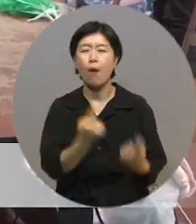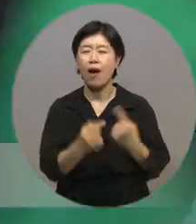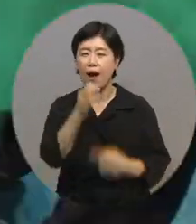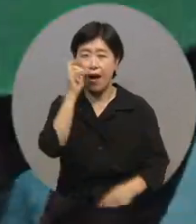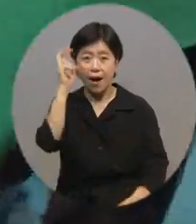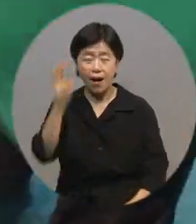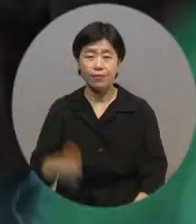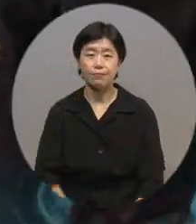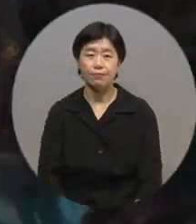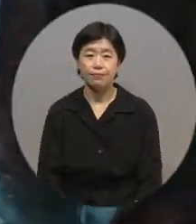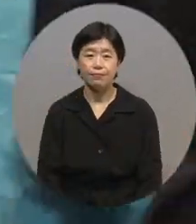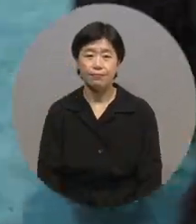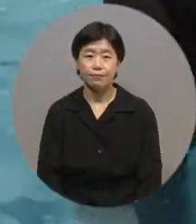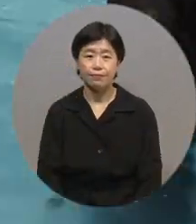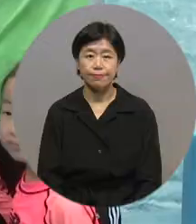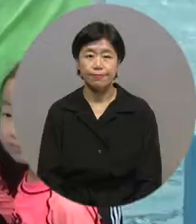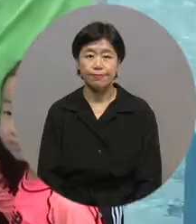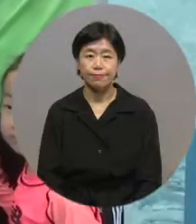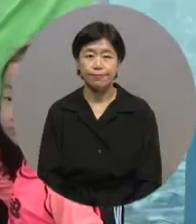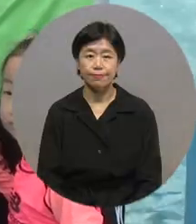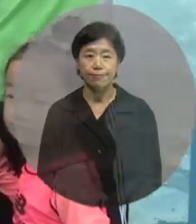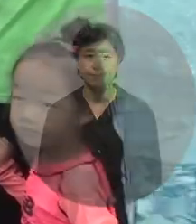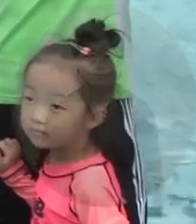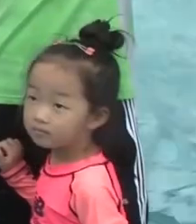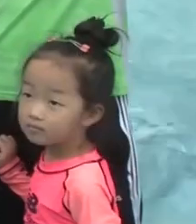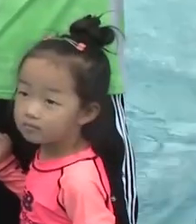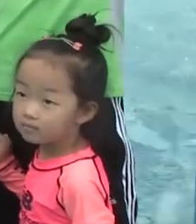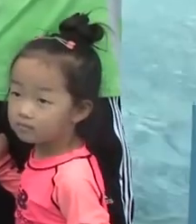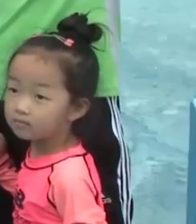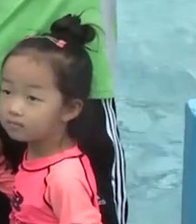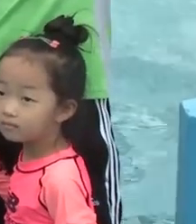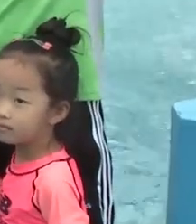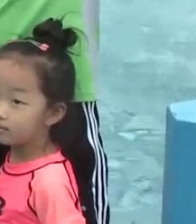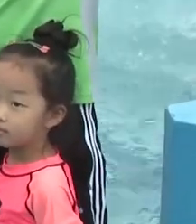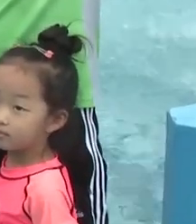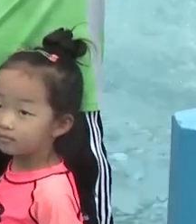기대됩니다. 복지TV 뉴스 김재상입니다.